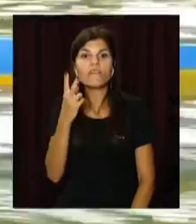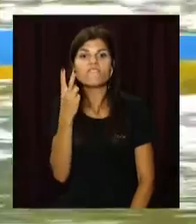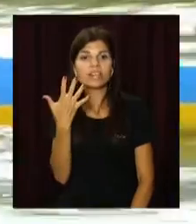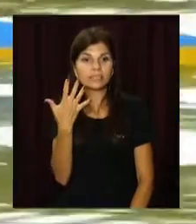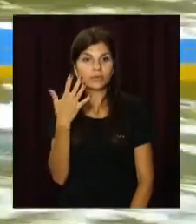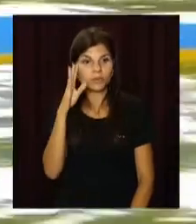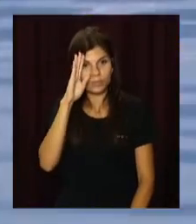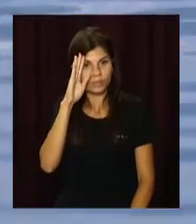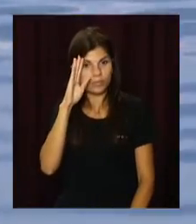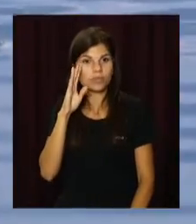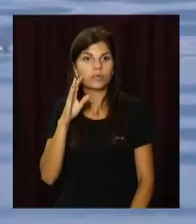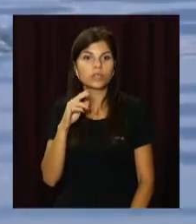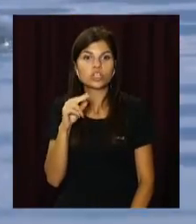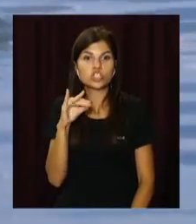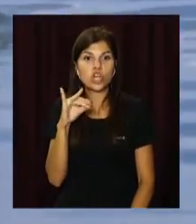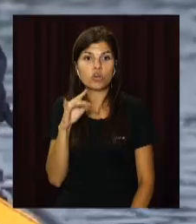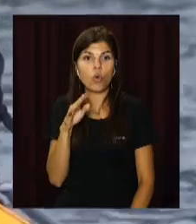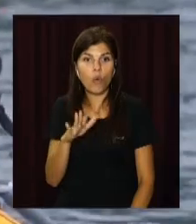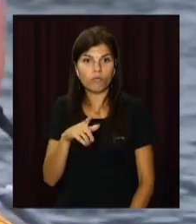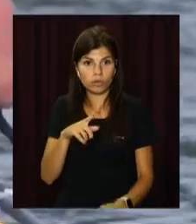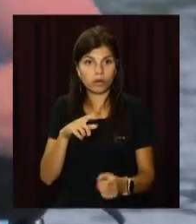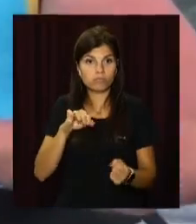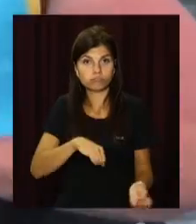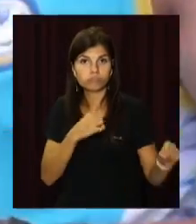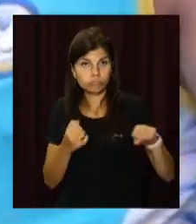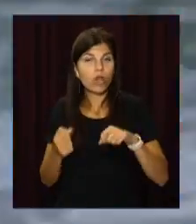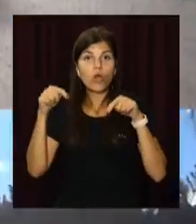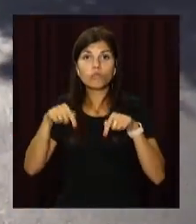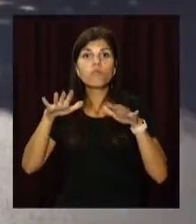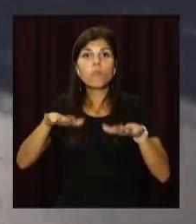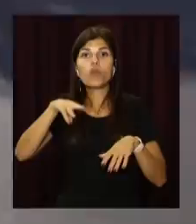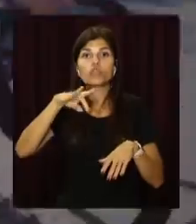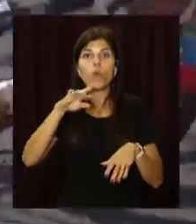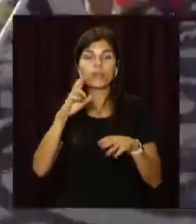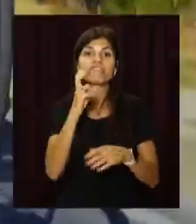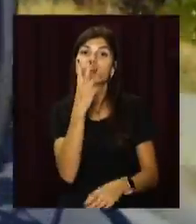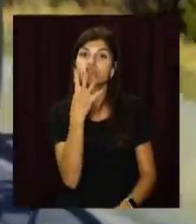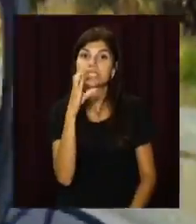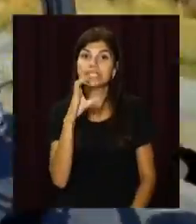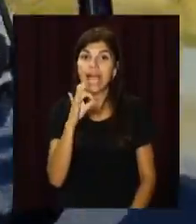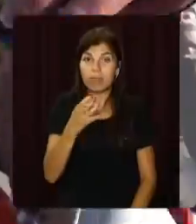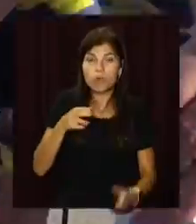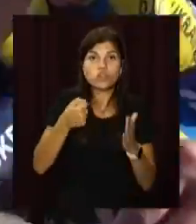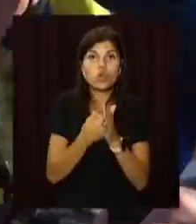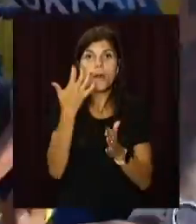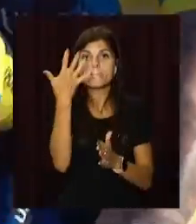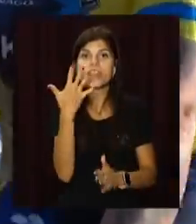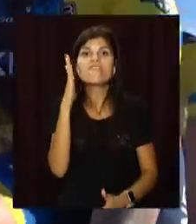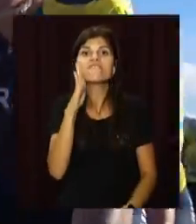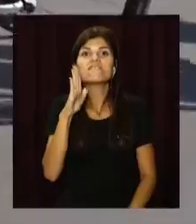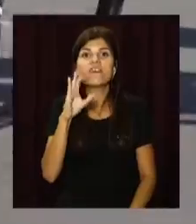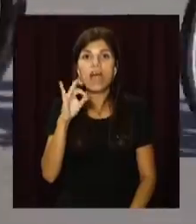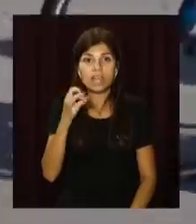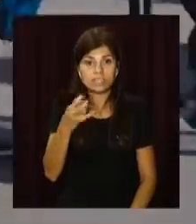25-річний дніпрянин Олександр Чирков. Паралімпійські ігри цьогоріч у Токіо з 24 серпня до 5 вересня.